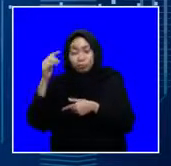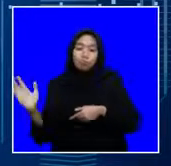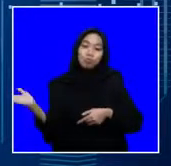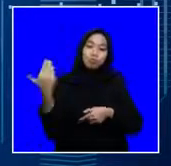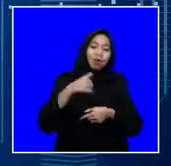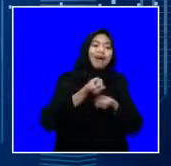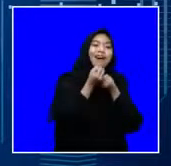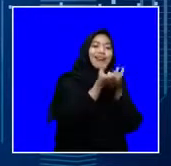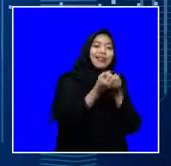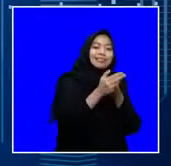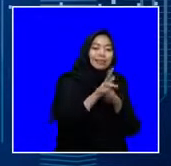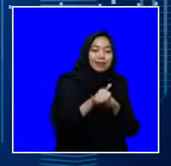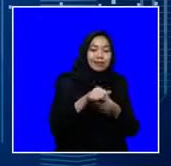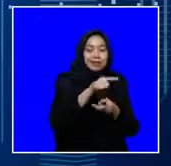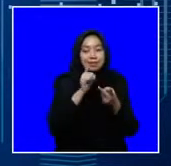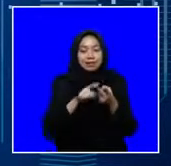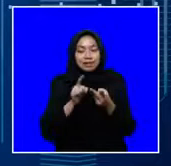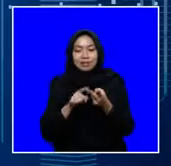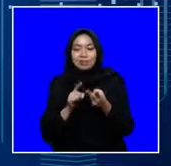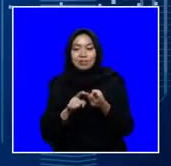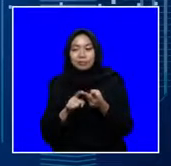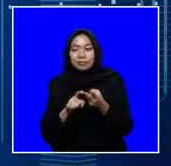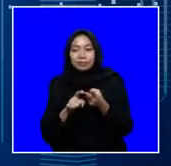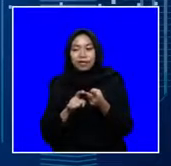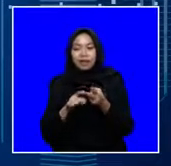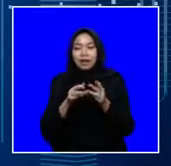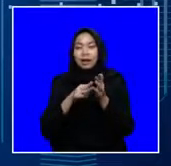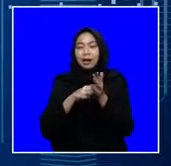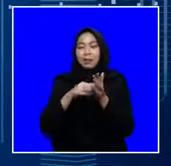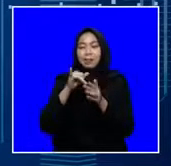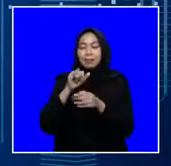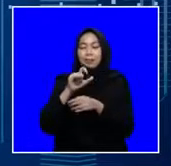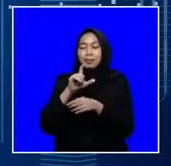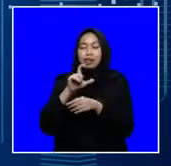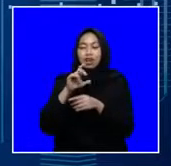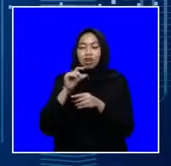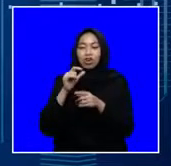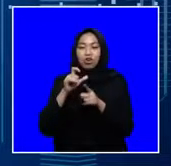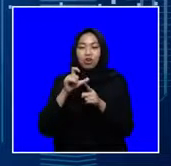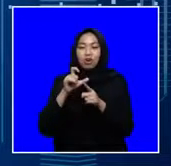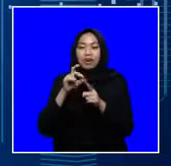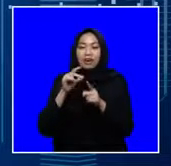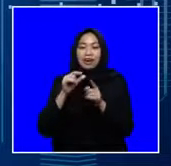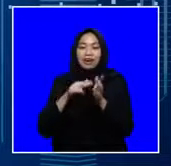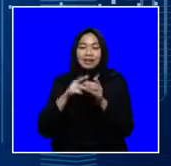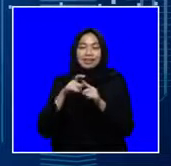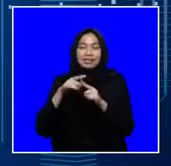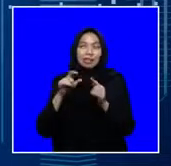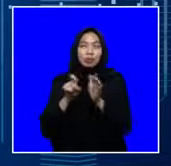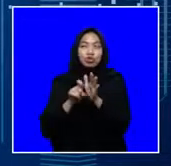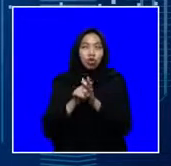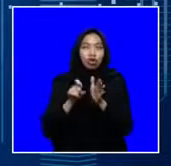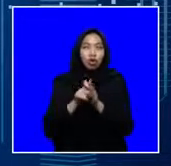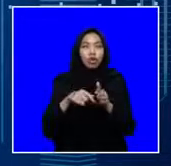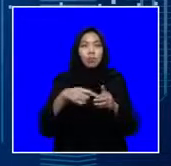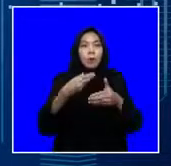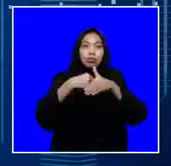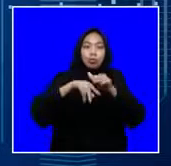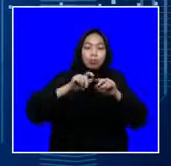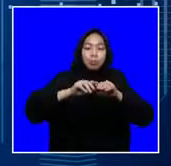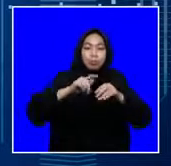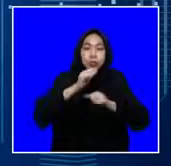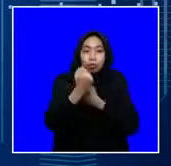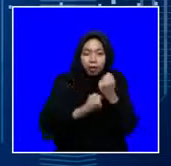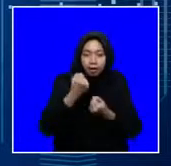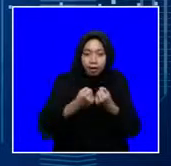buat mahasiswa. Kedua adalah micro credentials, ini adalah non-degree program, tapi misalnya magang 6 bulan di dalam perusahaan, di dalam